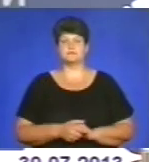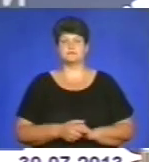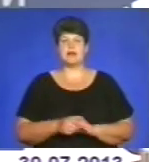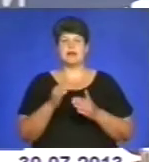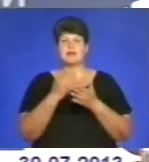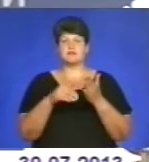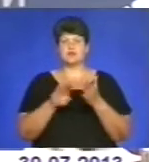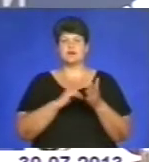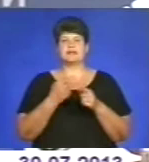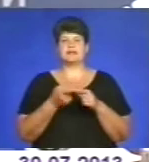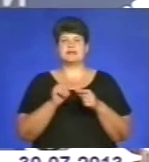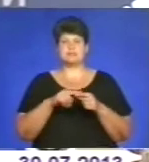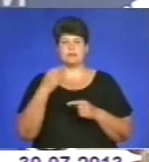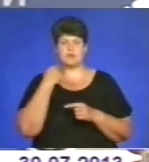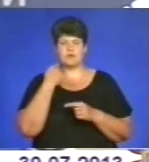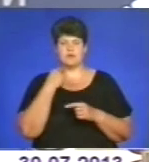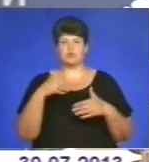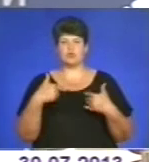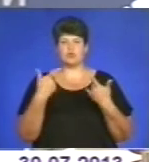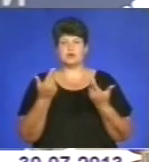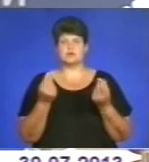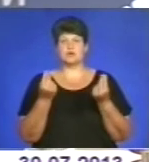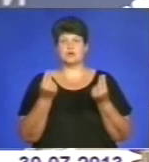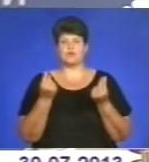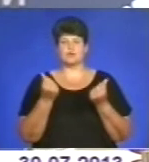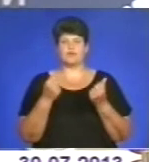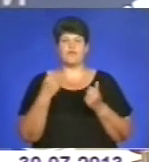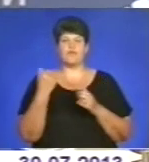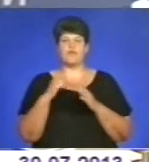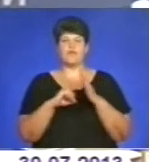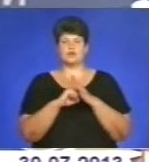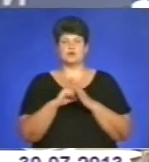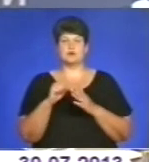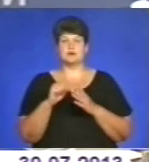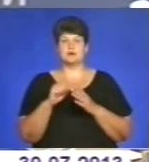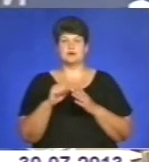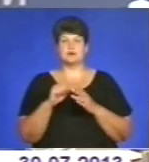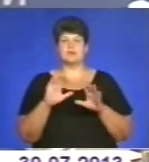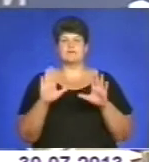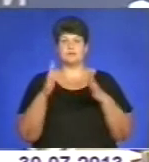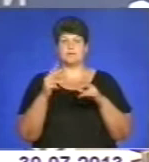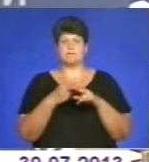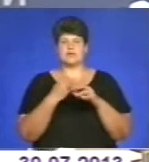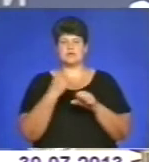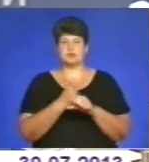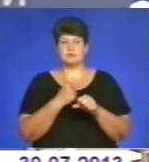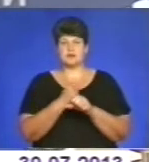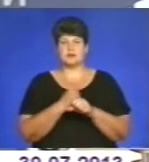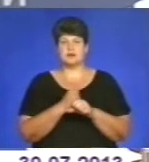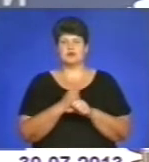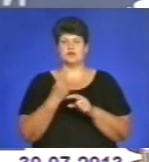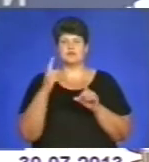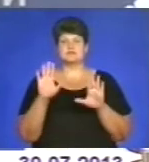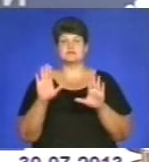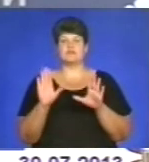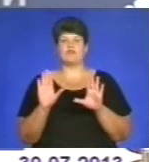Ліквідувати ці борги пропонується за рахунок коштів фонду соціального страхування на випадок безробіття, як один із додаткових видів